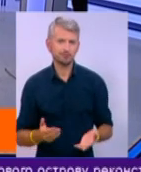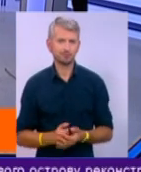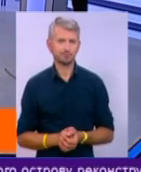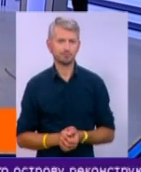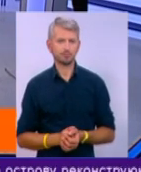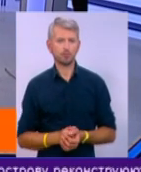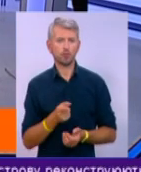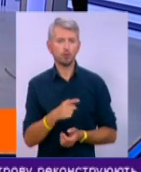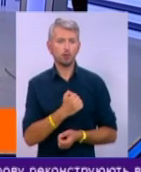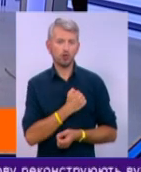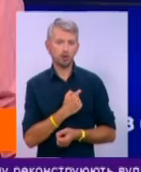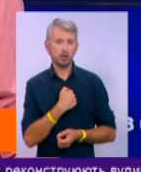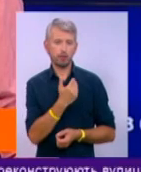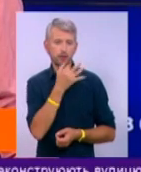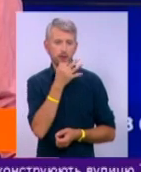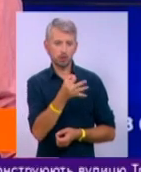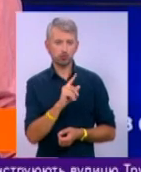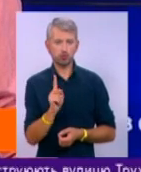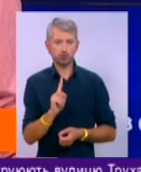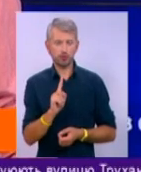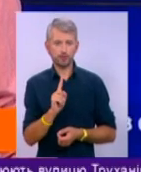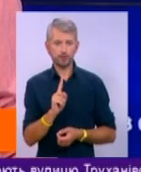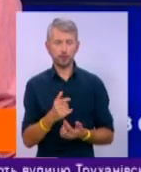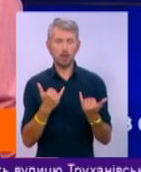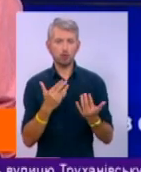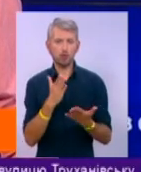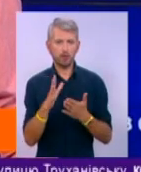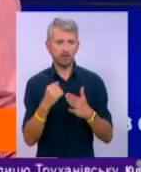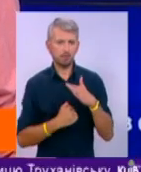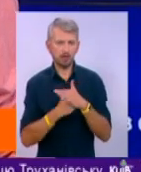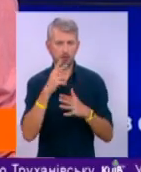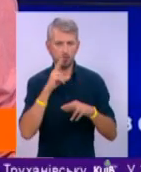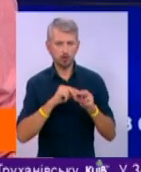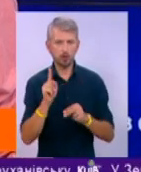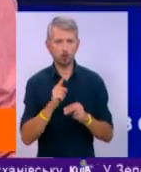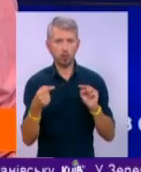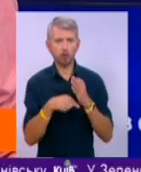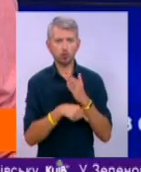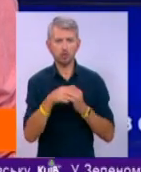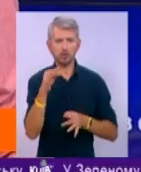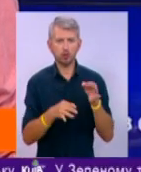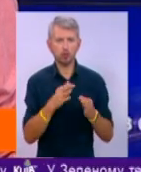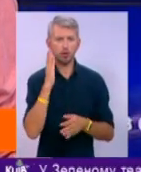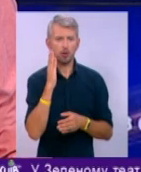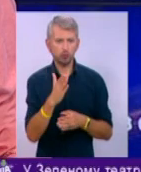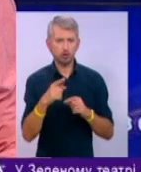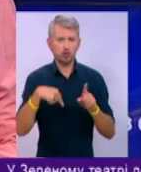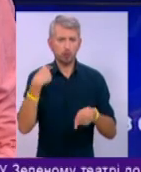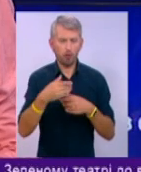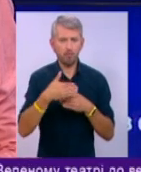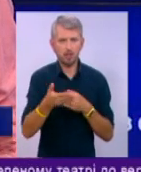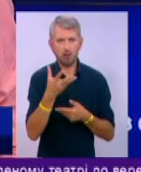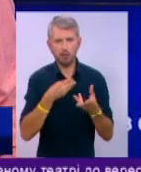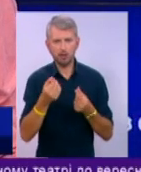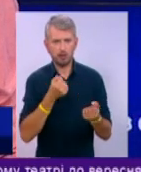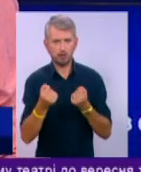Тому, на жаль, я вам скажу, що на сьогодні є всі підстави вважати, що антикорупційний суд стане черговим етапом імітації